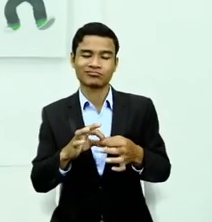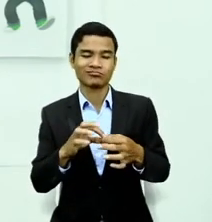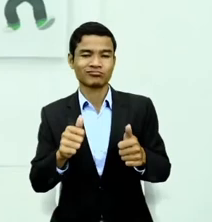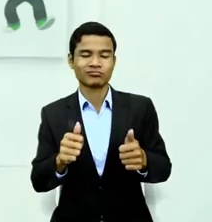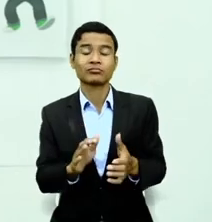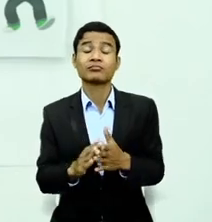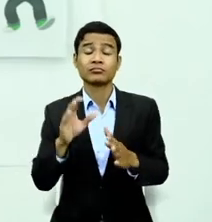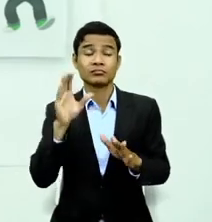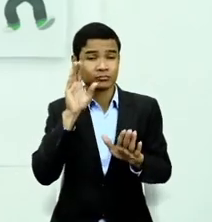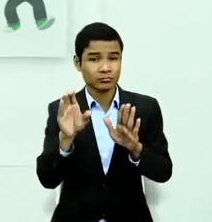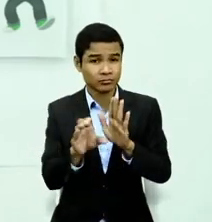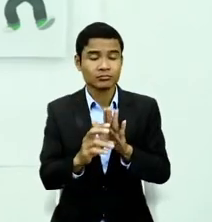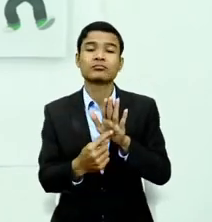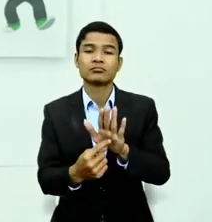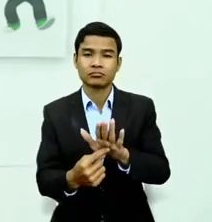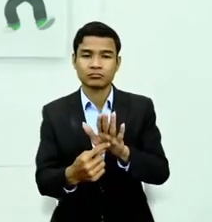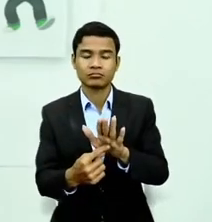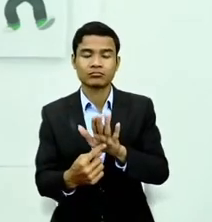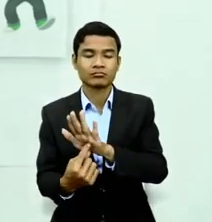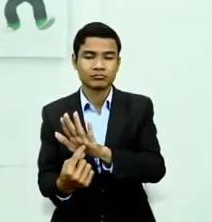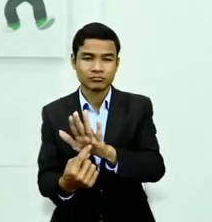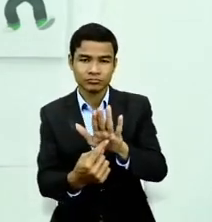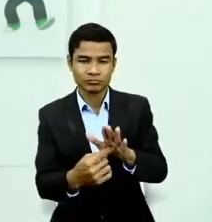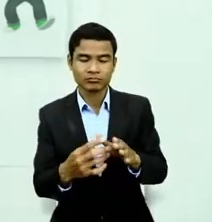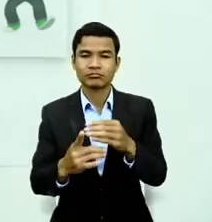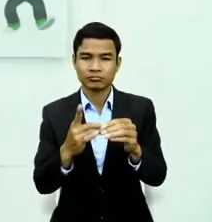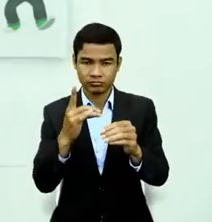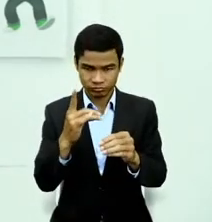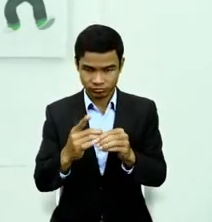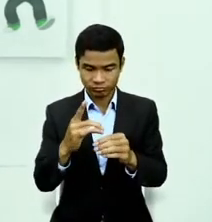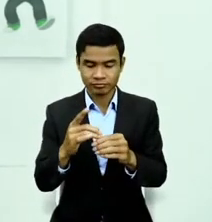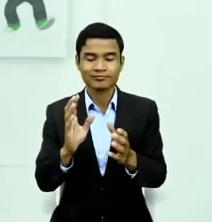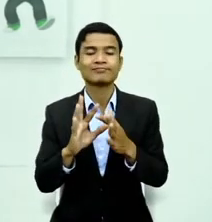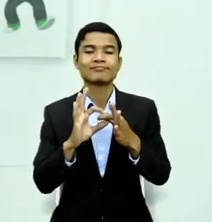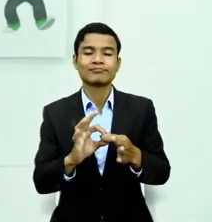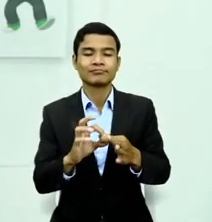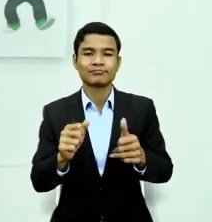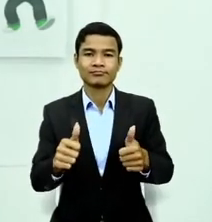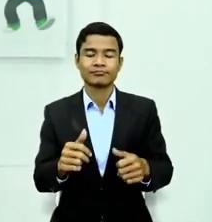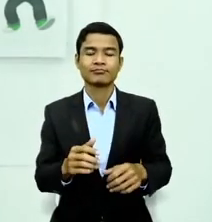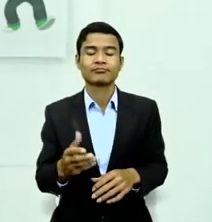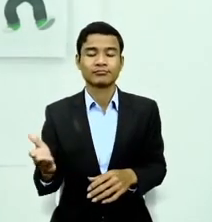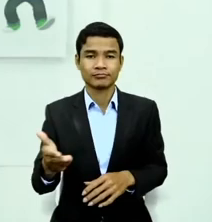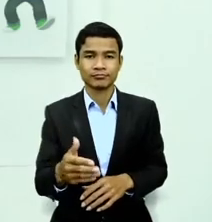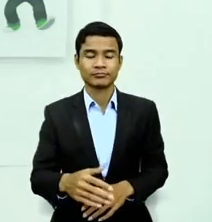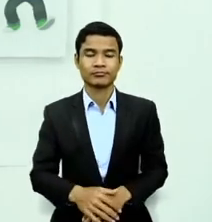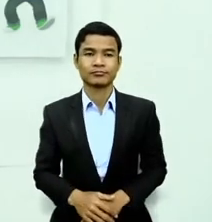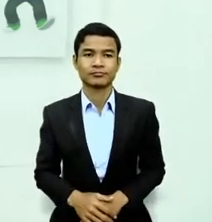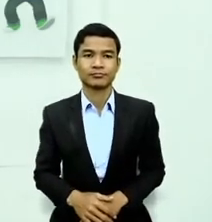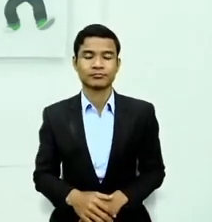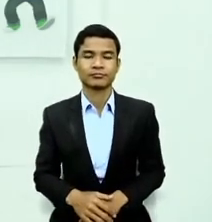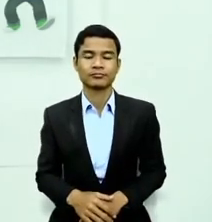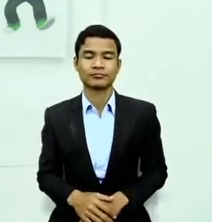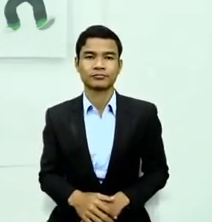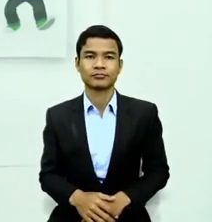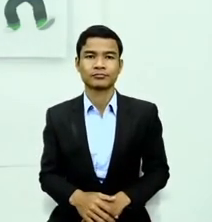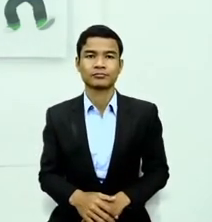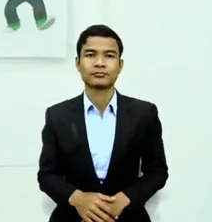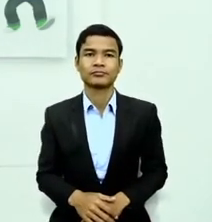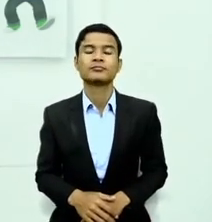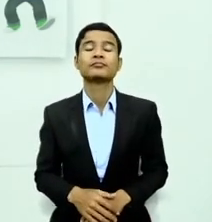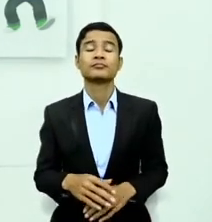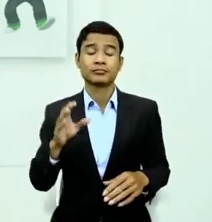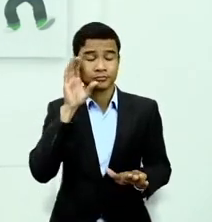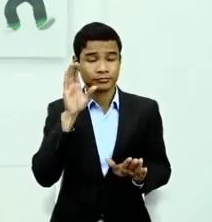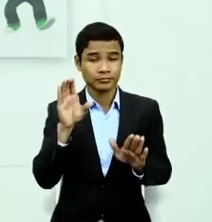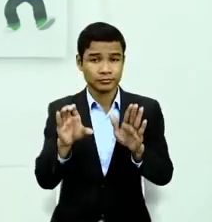chẳng rụng nâng con bằng hai em pi tầm nâng là ồ đài được chứ nế chà chẳng nè cừu cú xì nhá thịt nít nằm bay bằng hai tha rụp